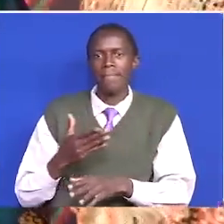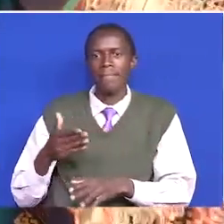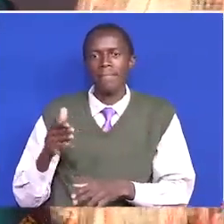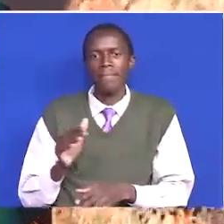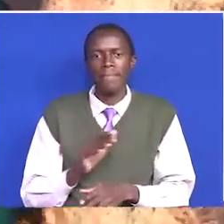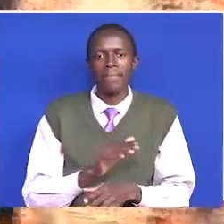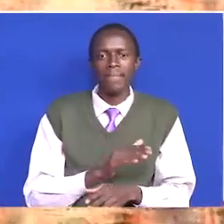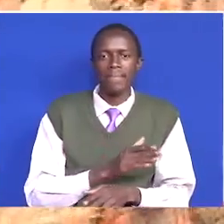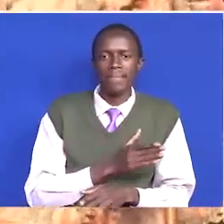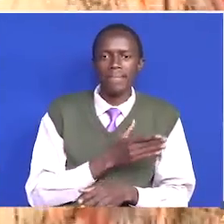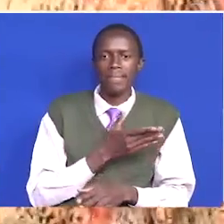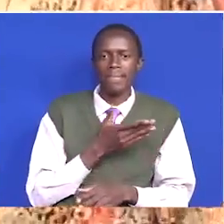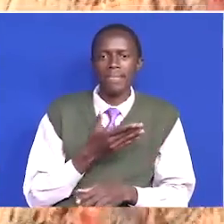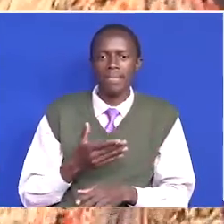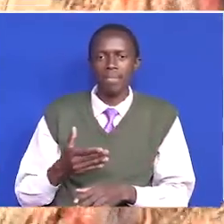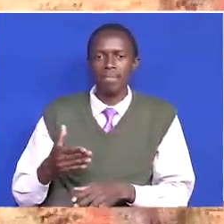yeah,